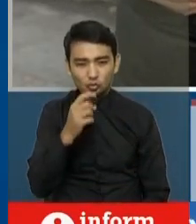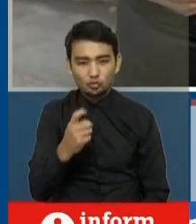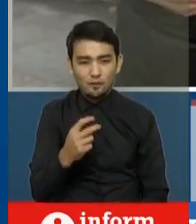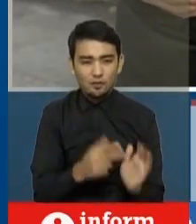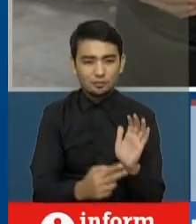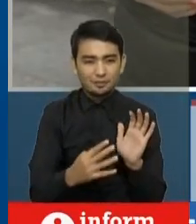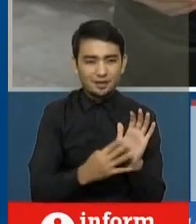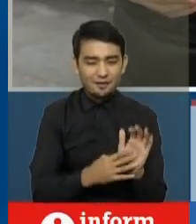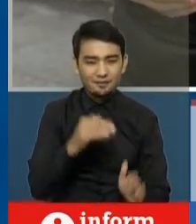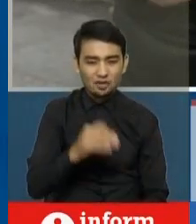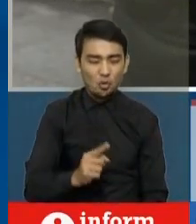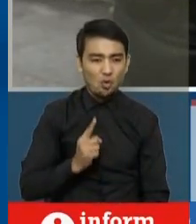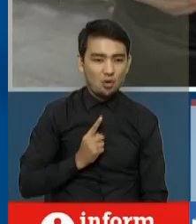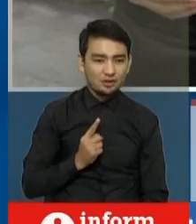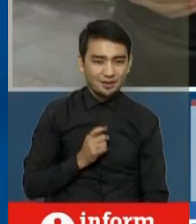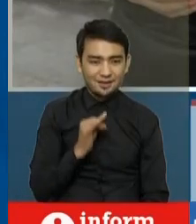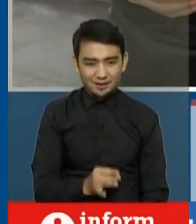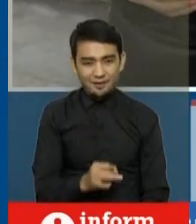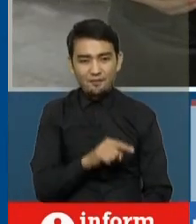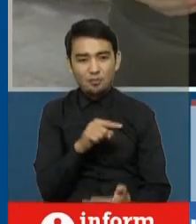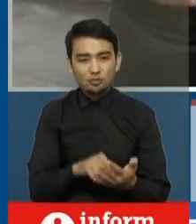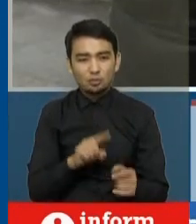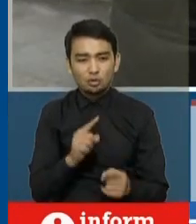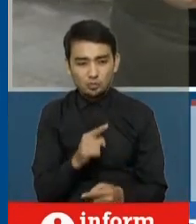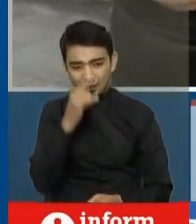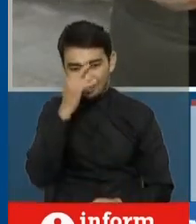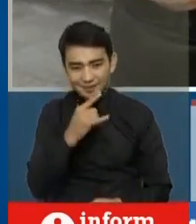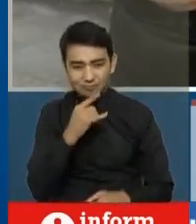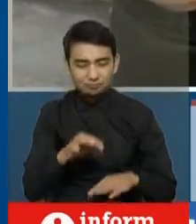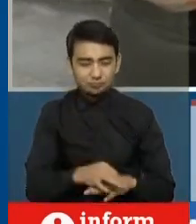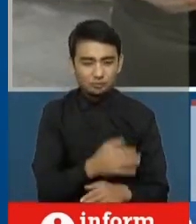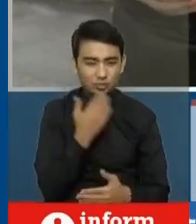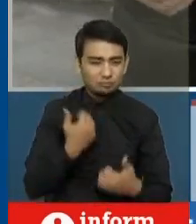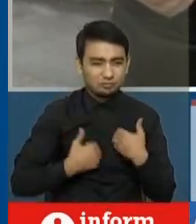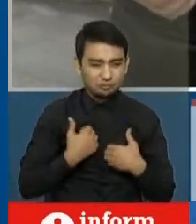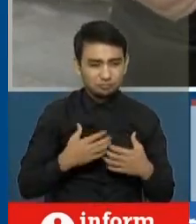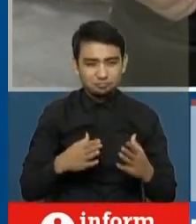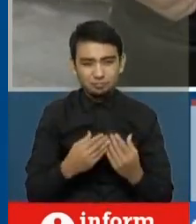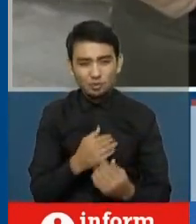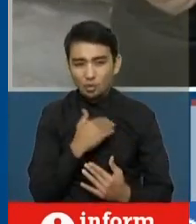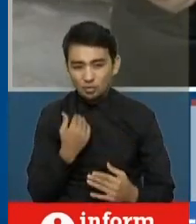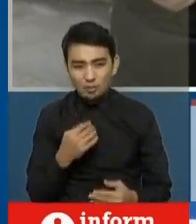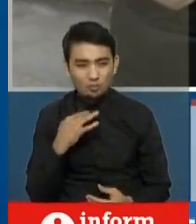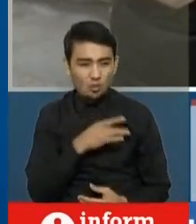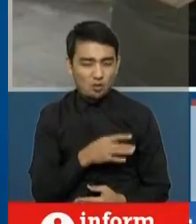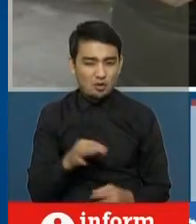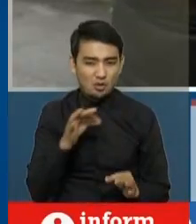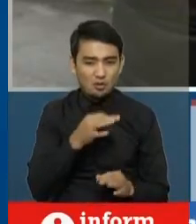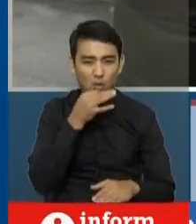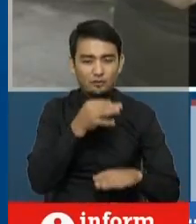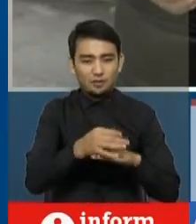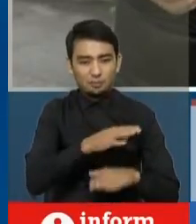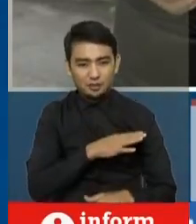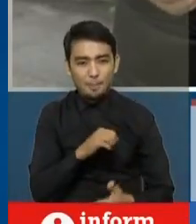189 тысяч холостяков. Кстати, на вопрос, почему казахстанцы не спешат связывать себя узами брака, многие из запрошенных ответили,